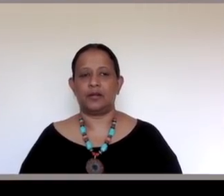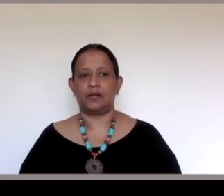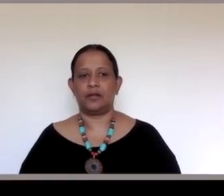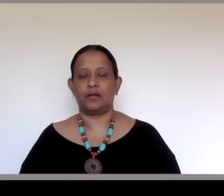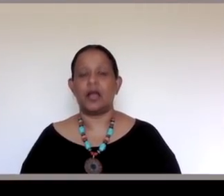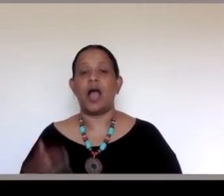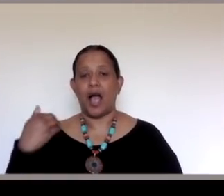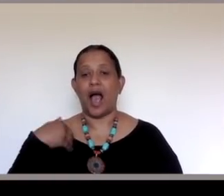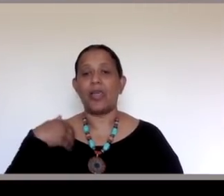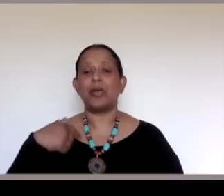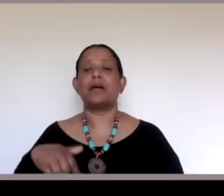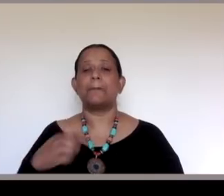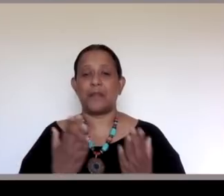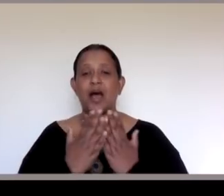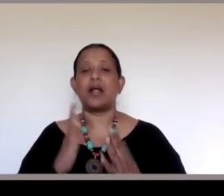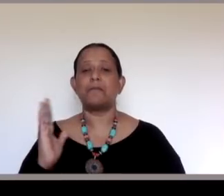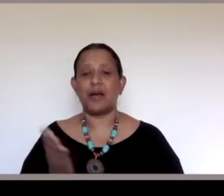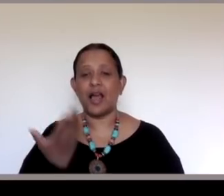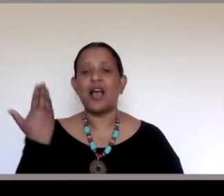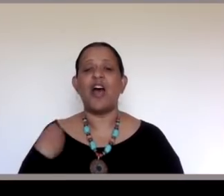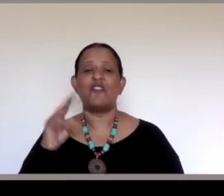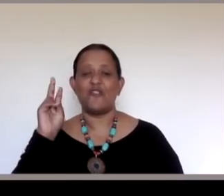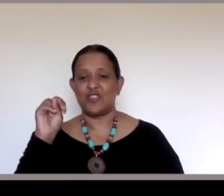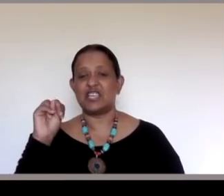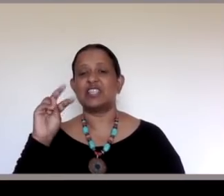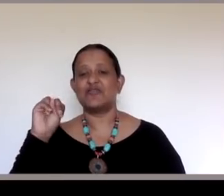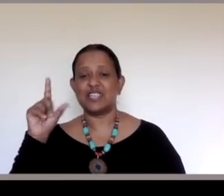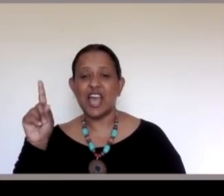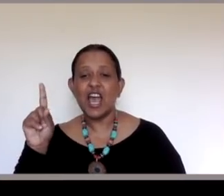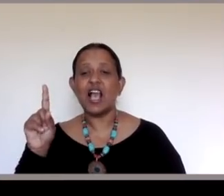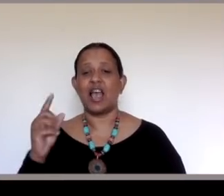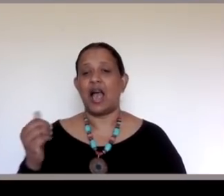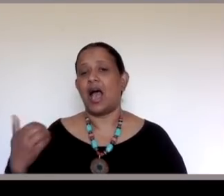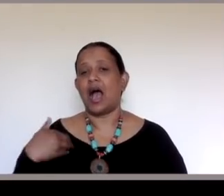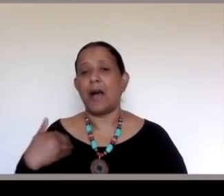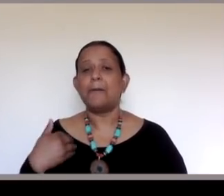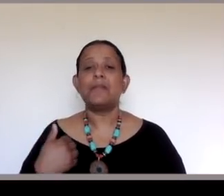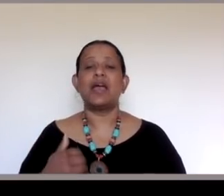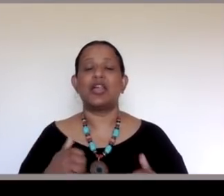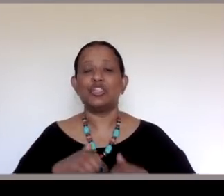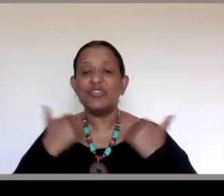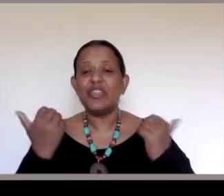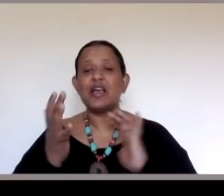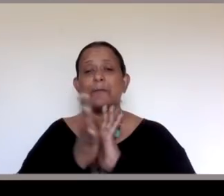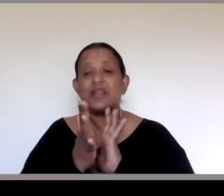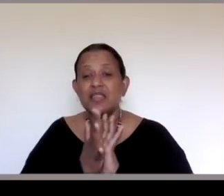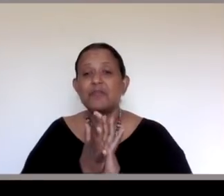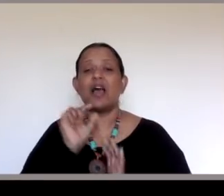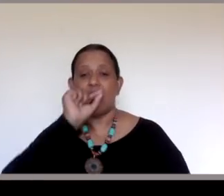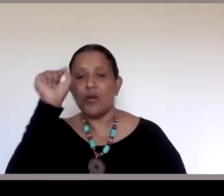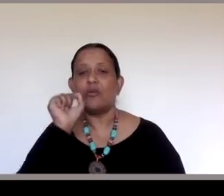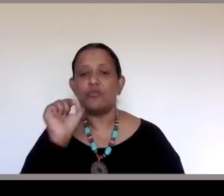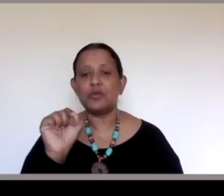கியா பலன்னேரோ. நாம் இன்று 2021 எங்களுக்கு மகிழ்ச்சிகரமானதா என்பதை குறித்து பார்க்க போகிறோம். சமாரு பலாயை